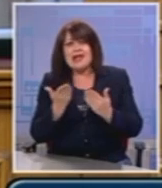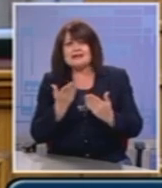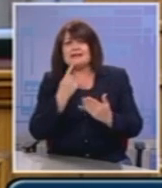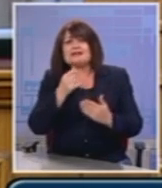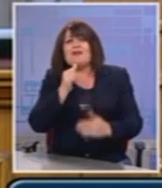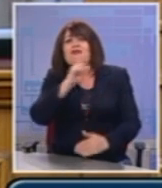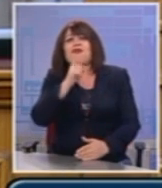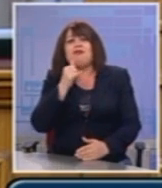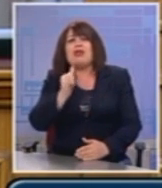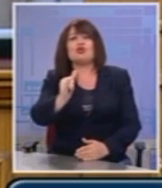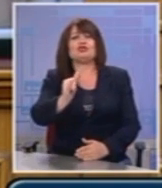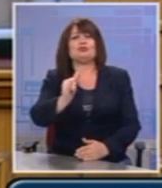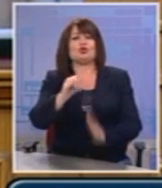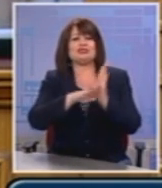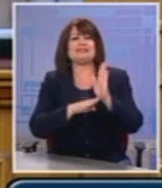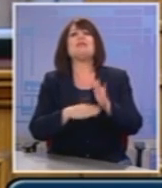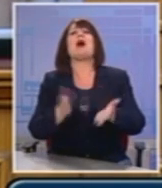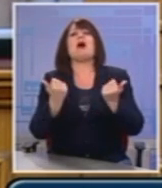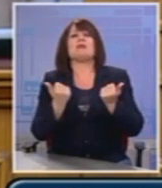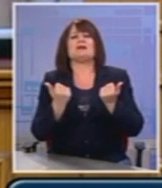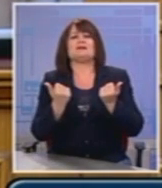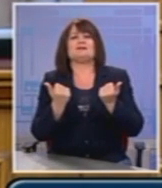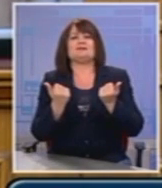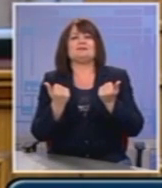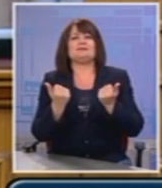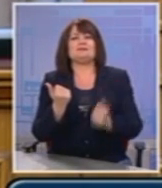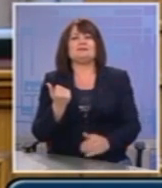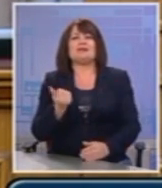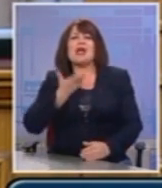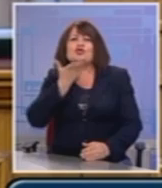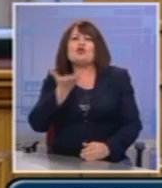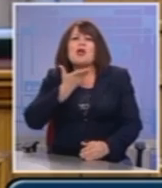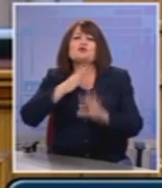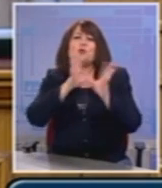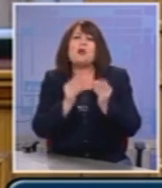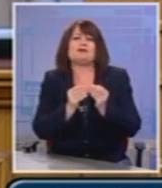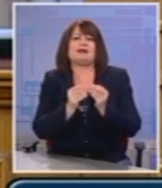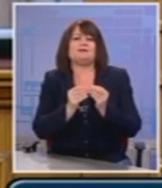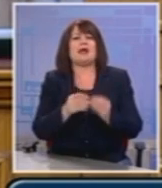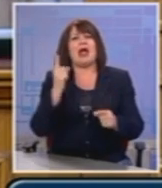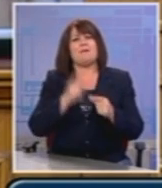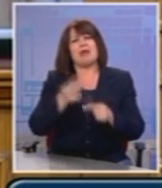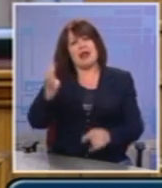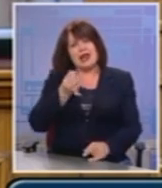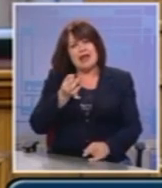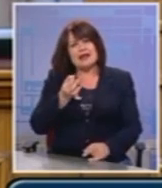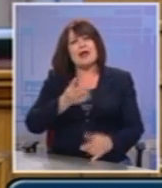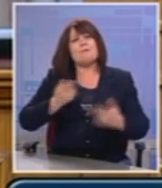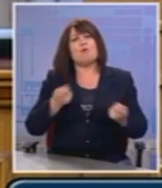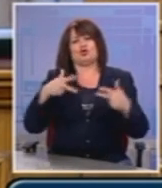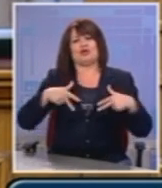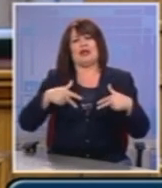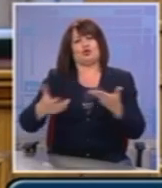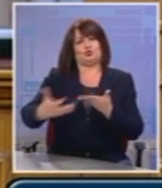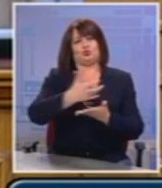βιωσιμότητα του συστήματος είναι μελέτες μελέτες δημοσιονομικού χαρακτήρα που αναφέρονται απλώς και μόνο στο πώς το κράτος εισπράττει και